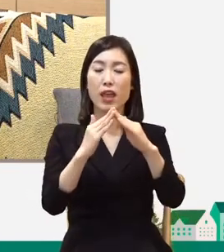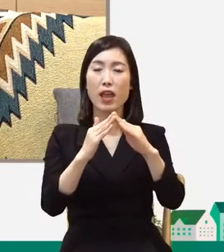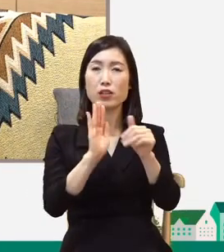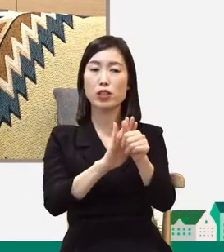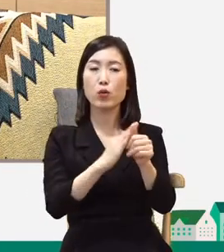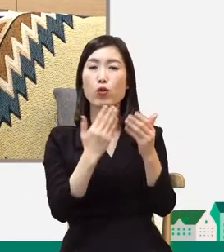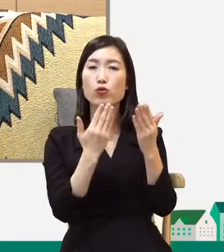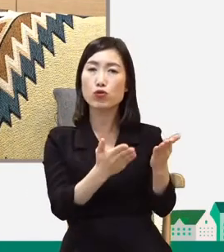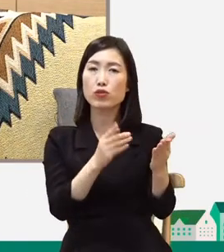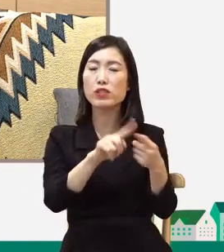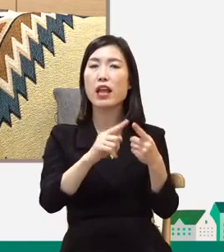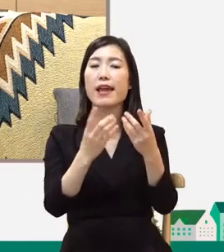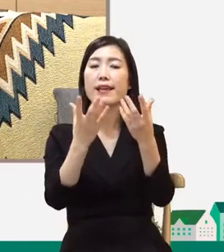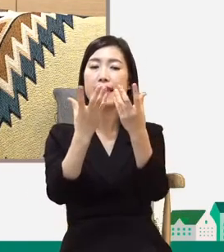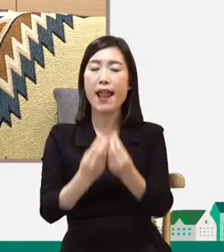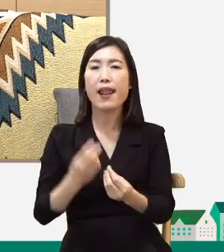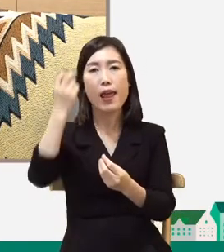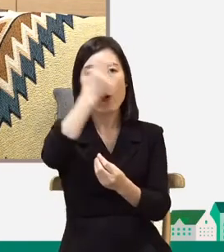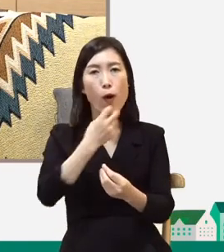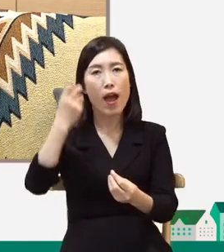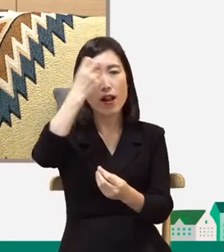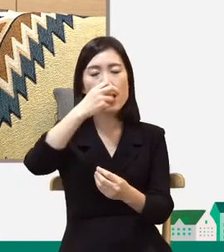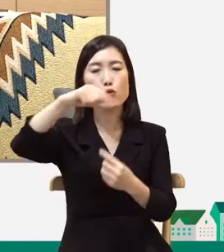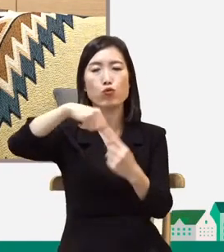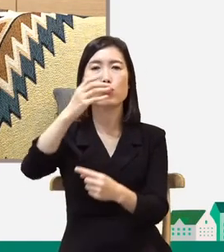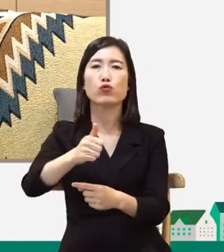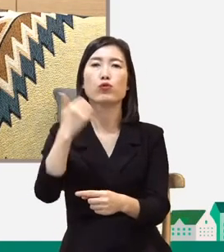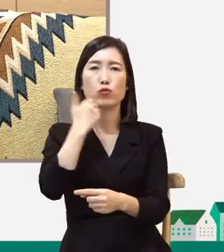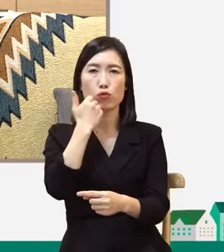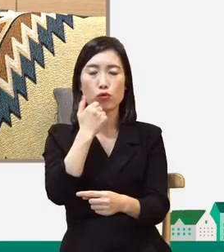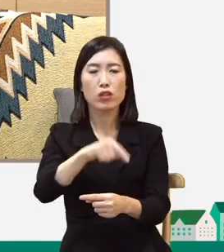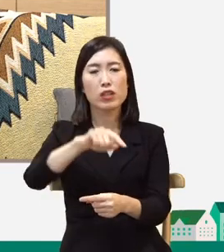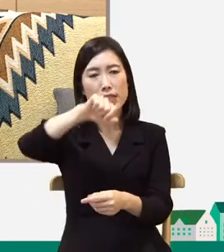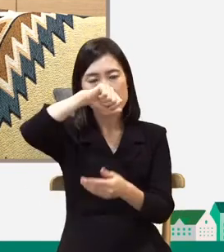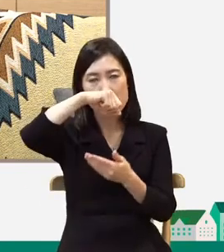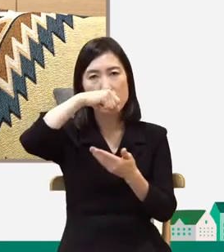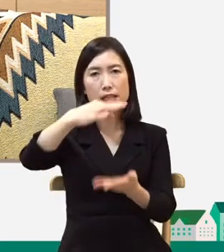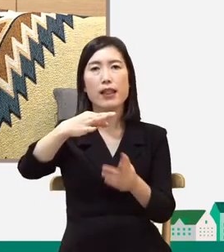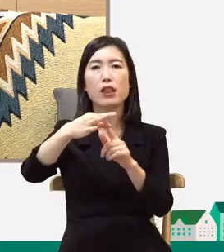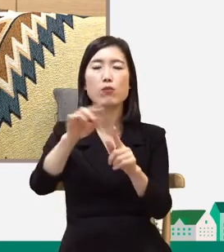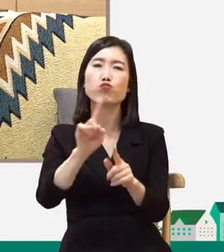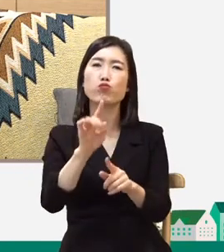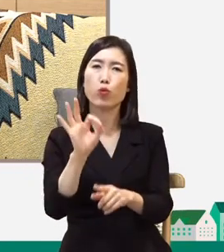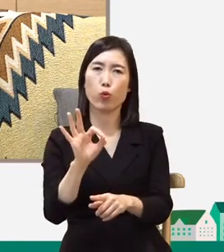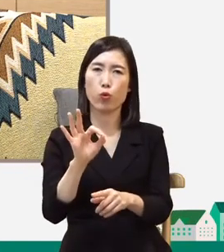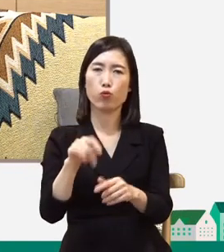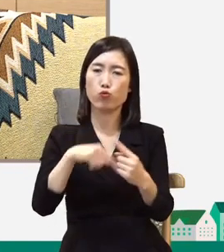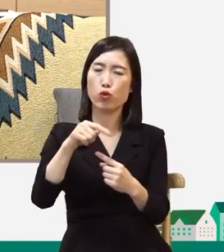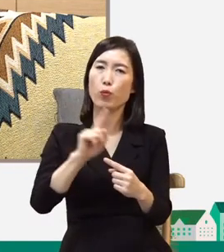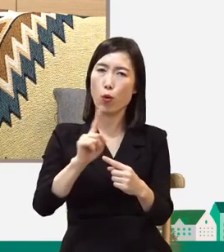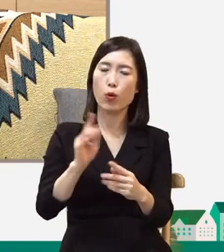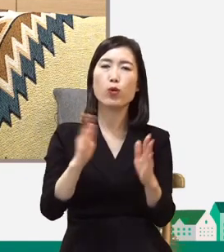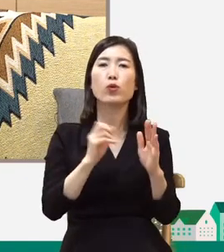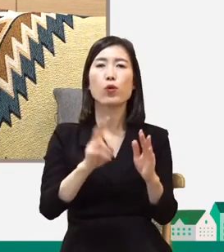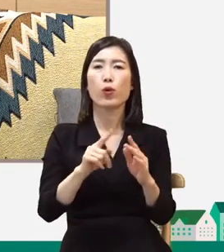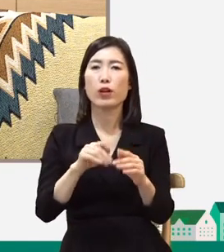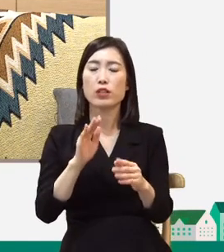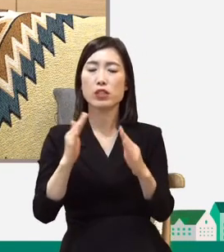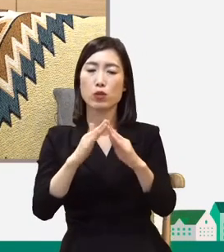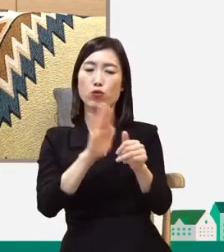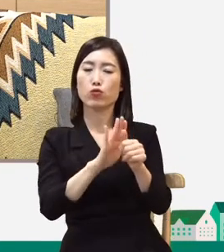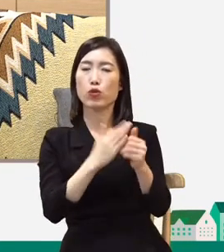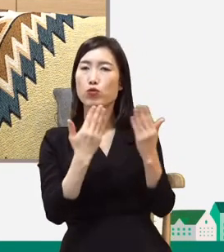후에 사례관리 운영 주체가 어떤 재원과 어떤 자원을 운영하는지, 지원시설이 지원주택